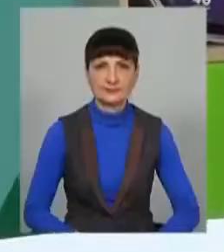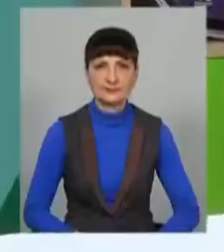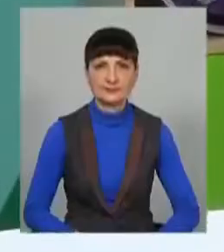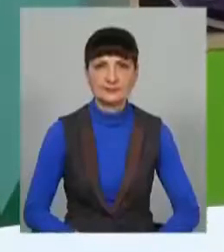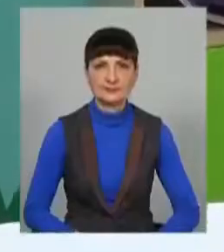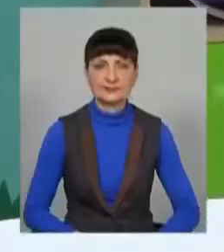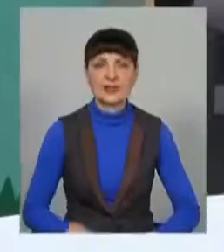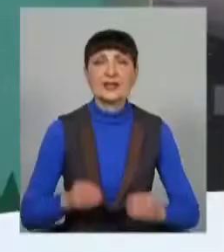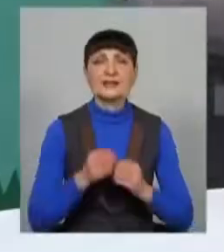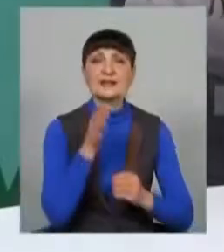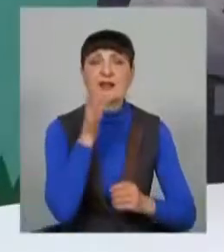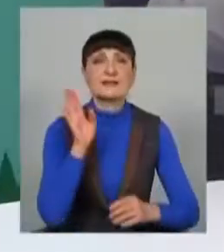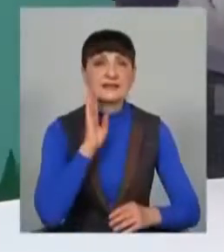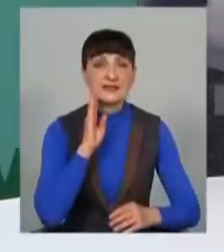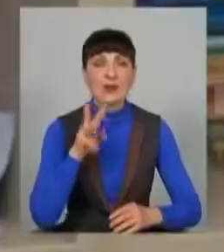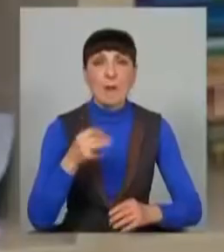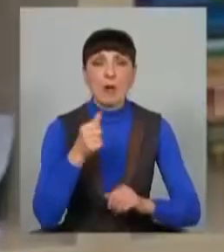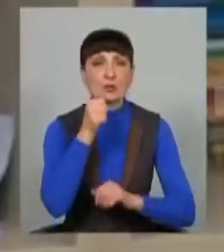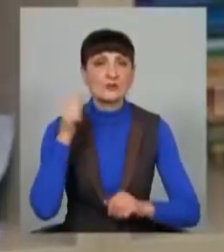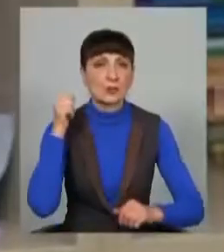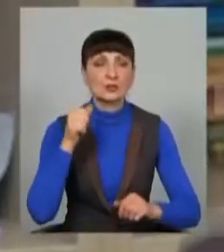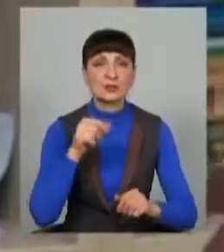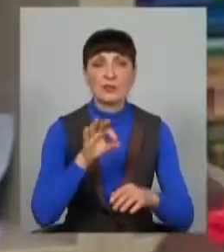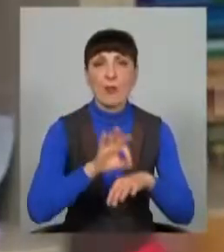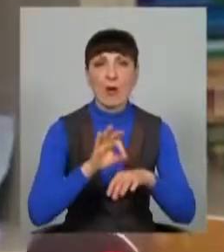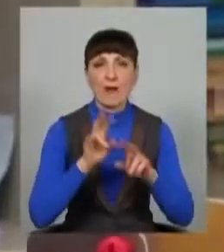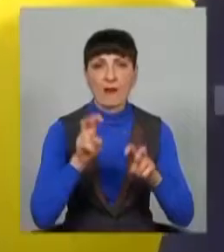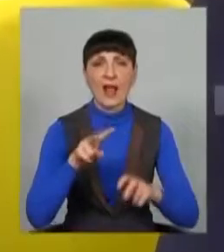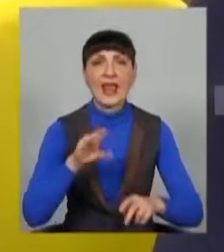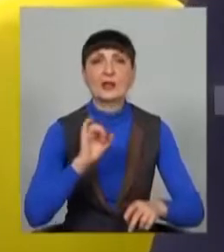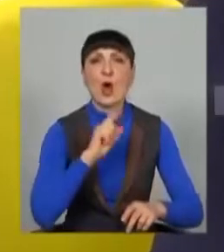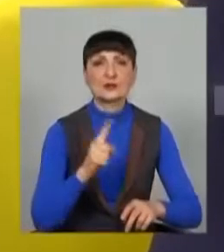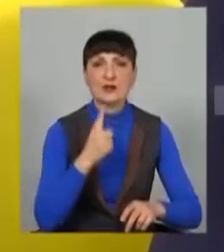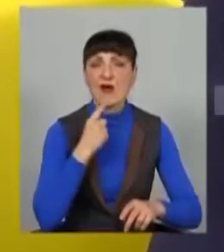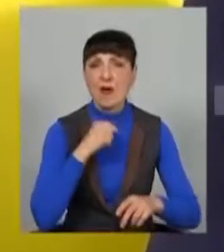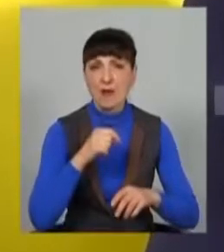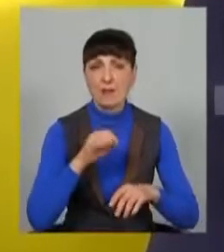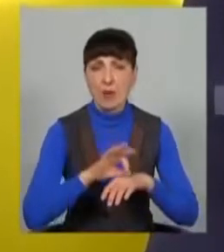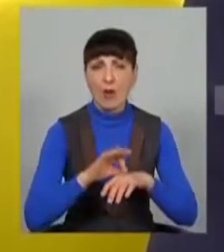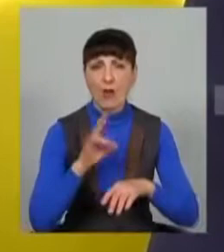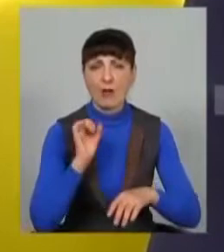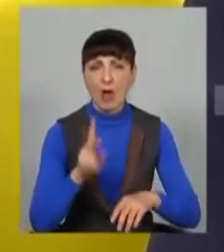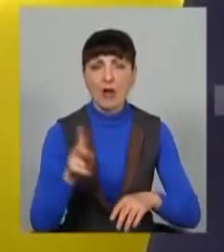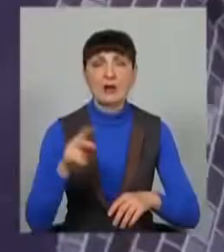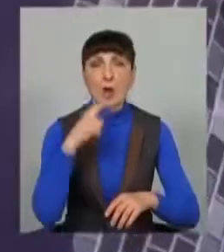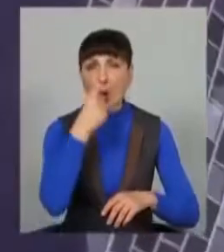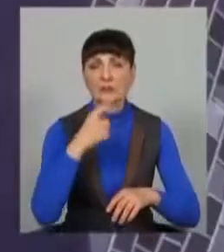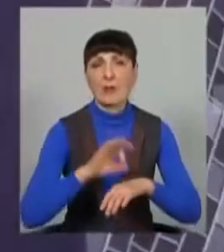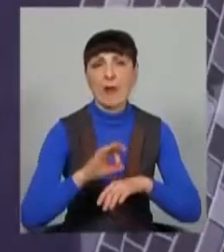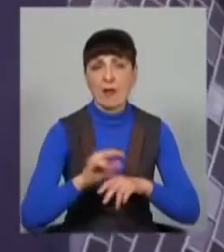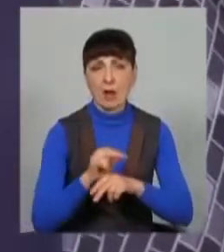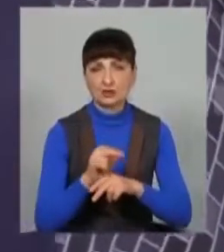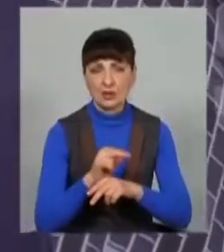радиологии. 10-летний Каусар в мае прошлого года был поставлен диагноз – лейкоз. С тех пор девочка как год борется с болезнью. Ее